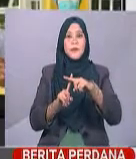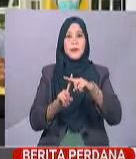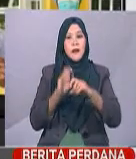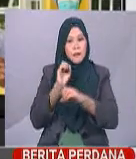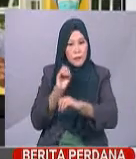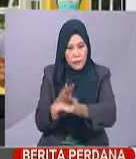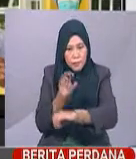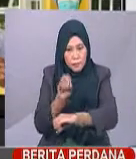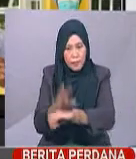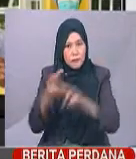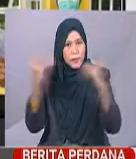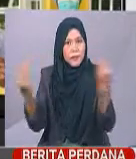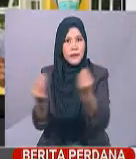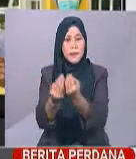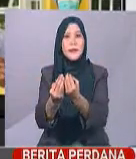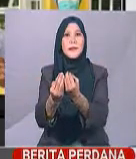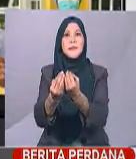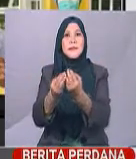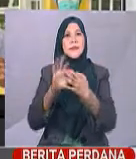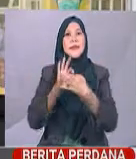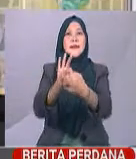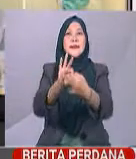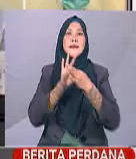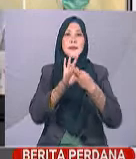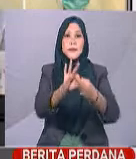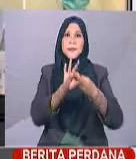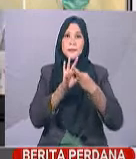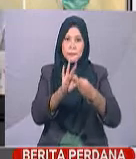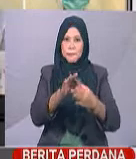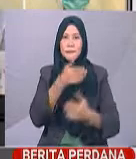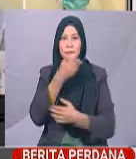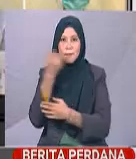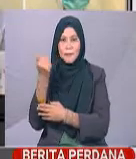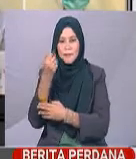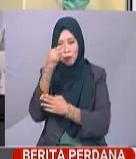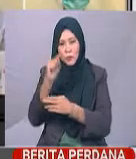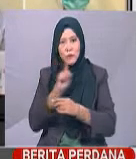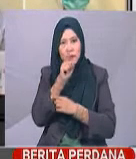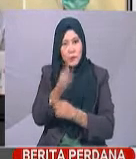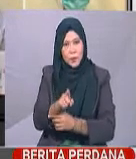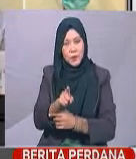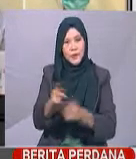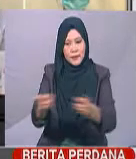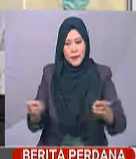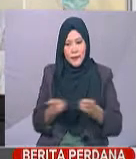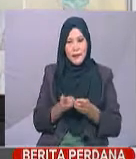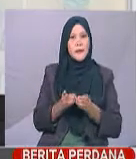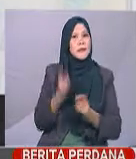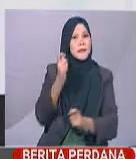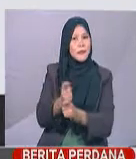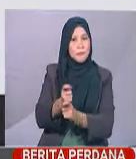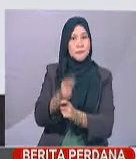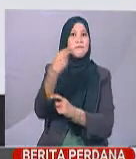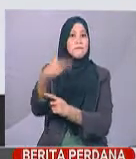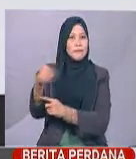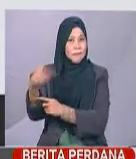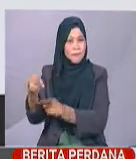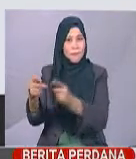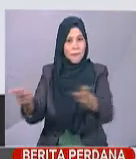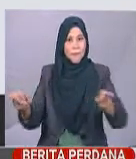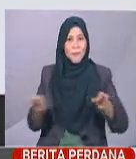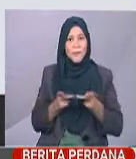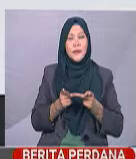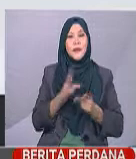menyenangkan sehatkan masyarakat supaya memberikan jasama padu dalam memastikan daerah itu kekal zona hijau sehubungan itu